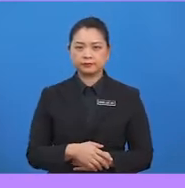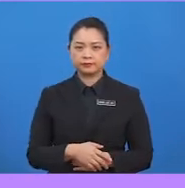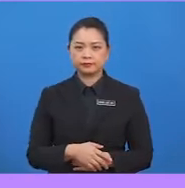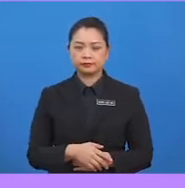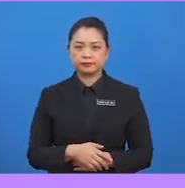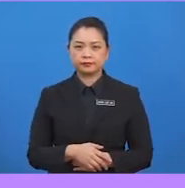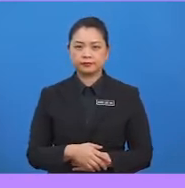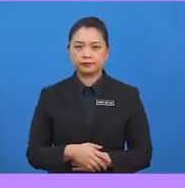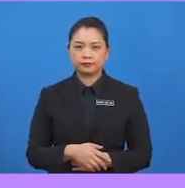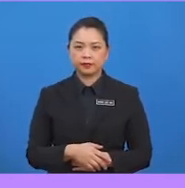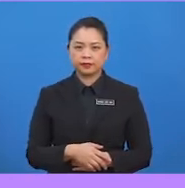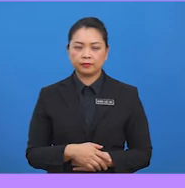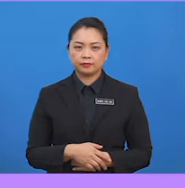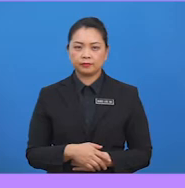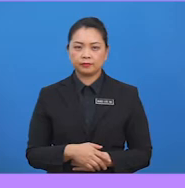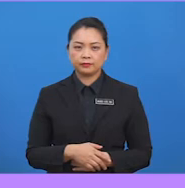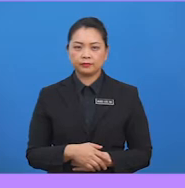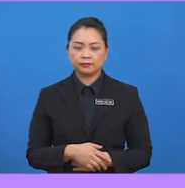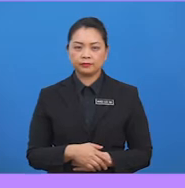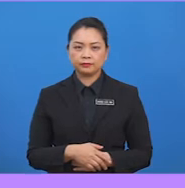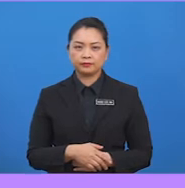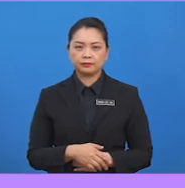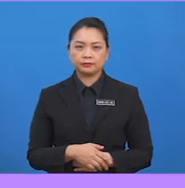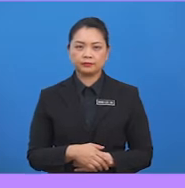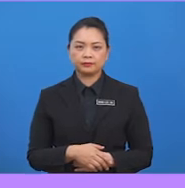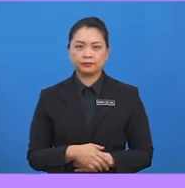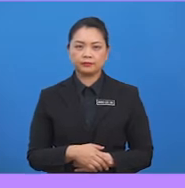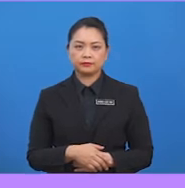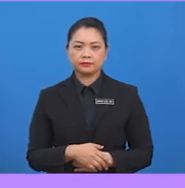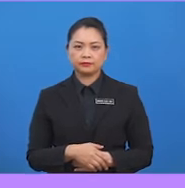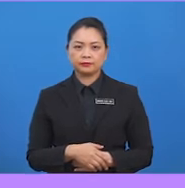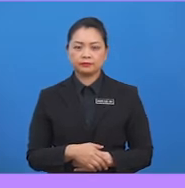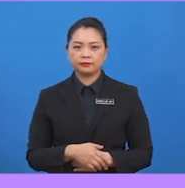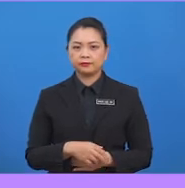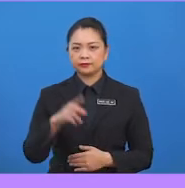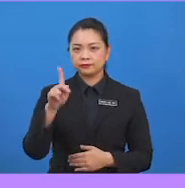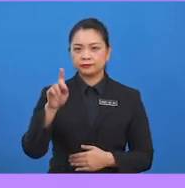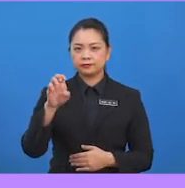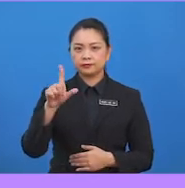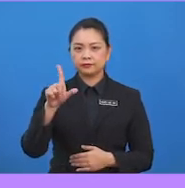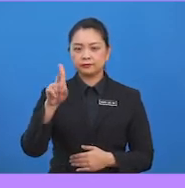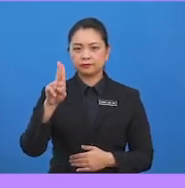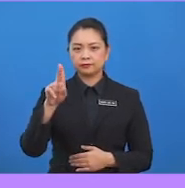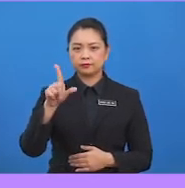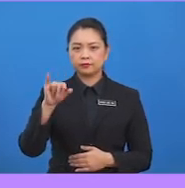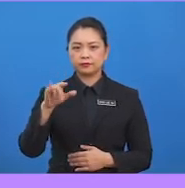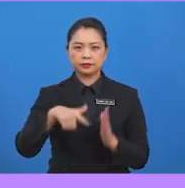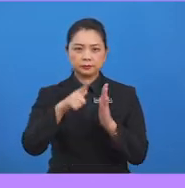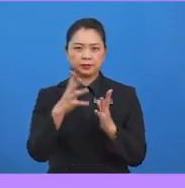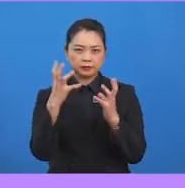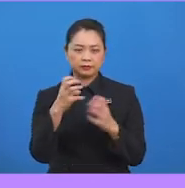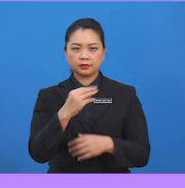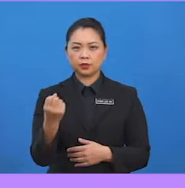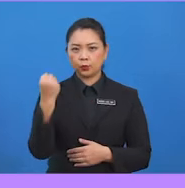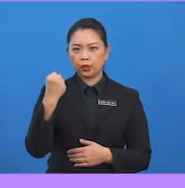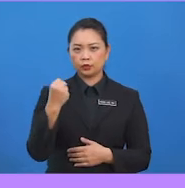keluli berbanding dengan besi. Jawapannya yang pertama, keluli lebih keras dan kuat. Dan